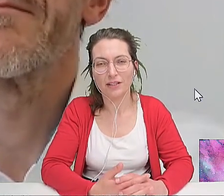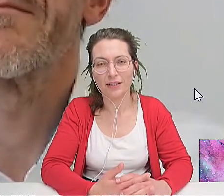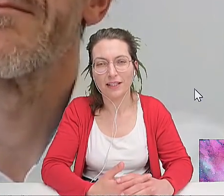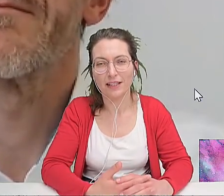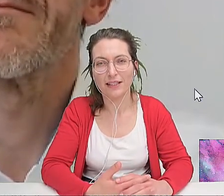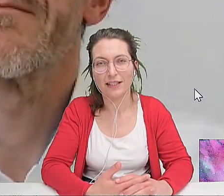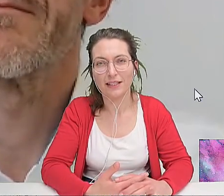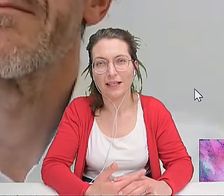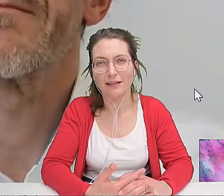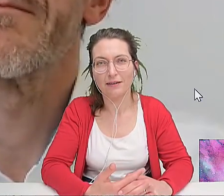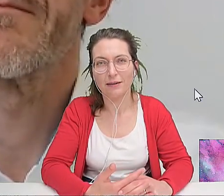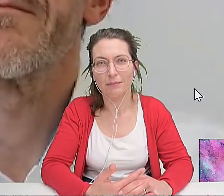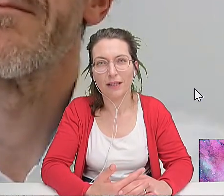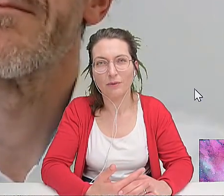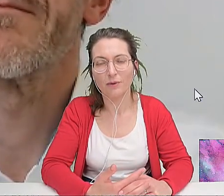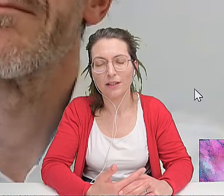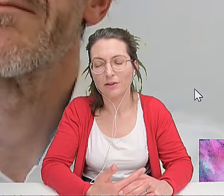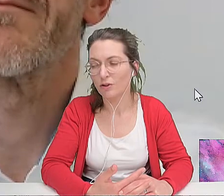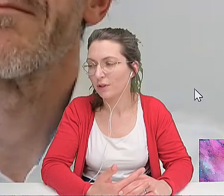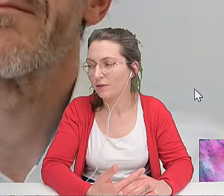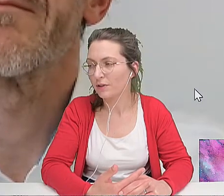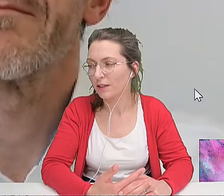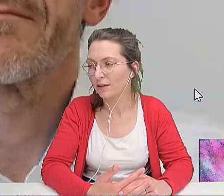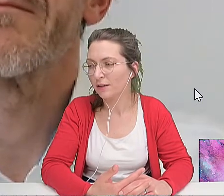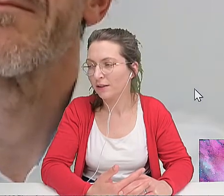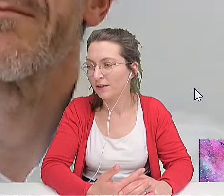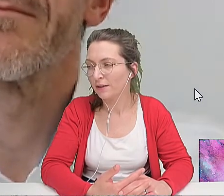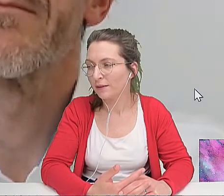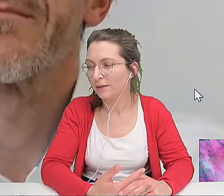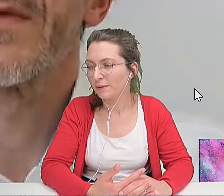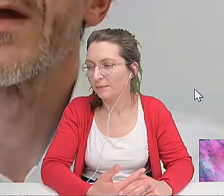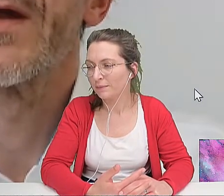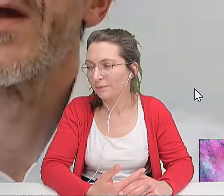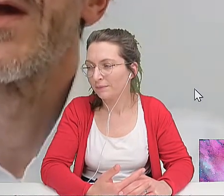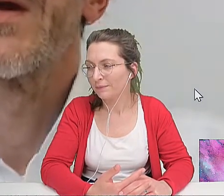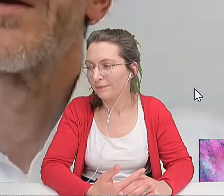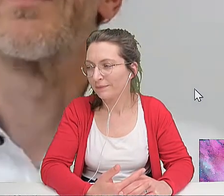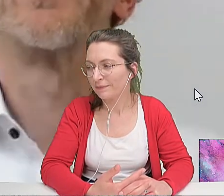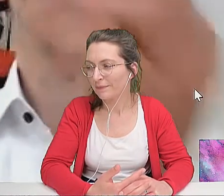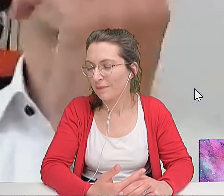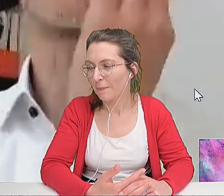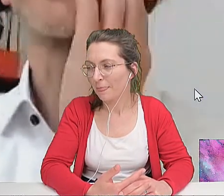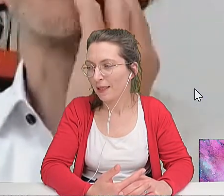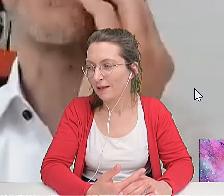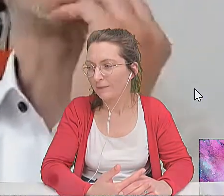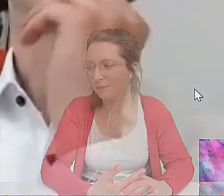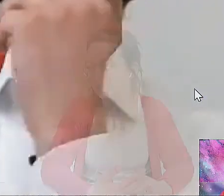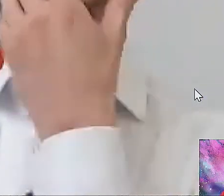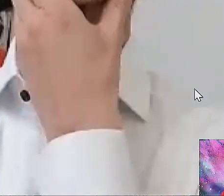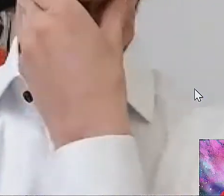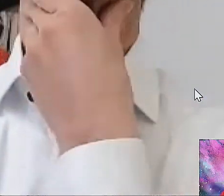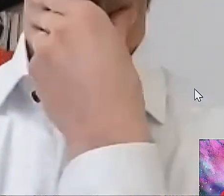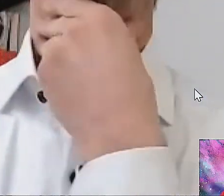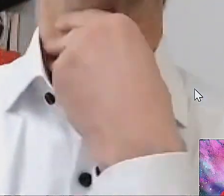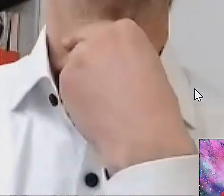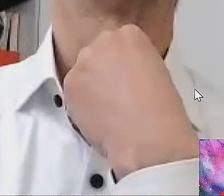könnt ihr das denn jetzt eigentlich digital machen, ohne in der Schule zu sein? Ja, ich hake vielleicht nochmal ein. Also